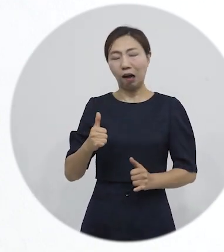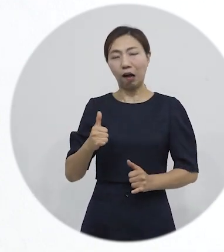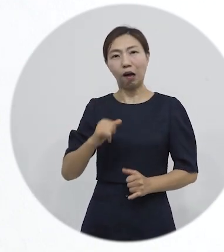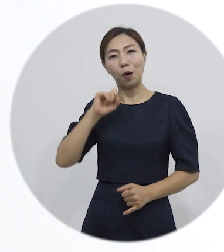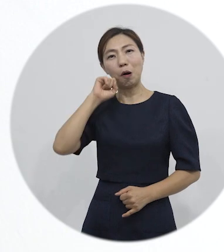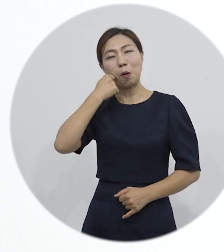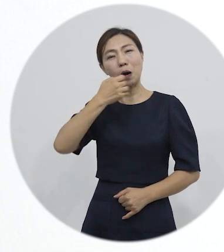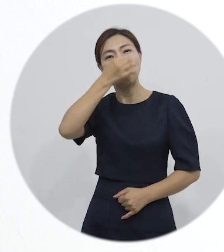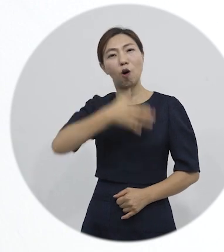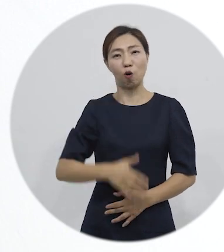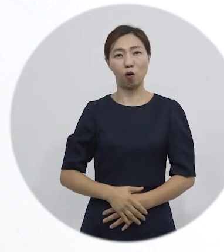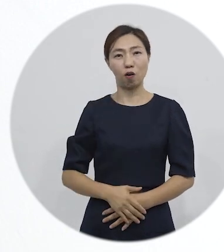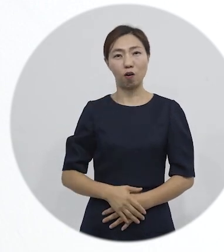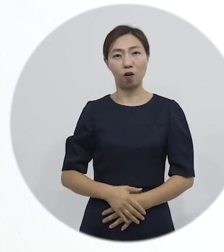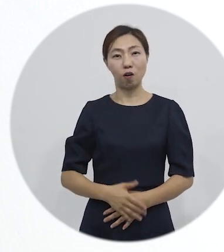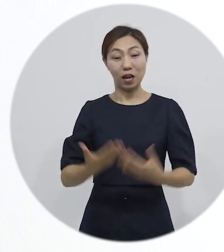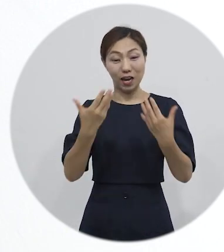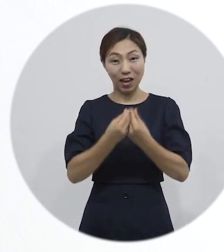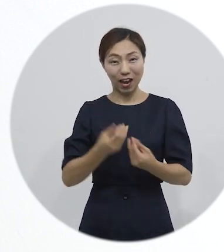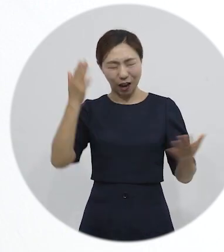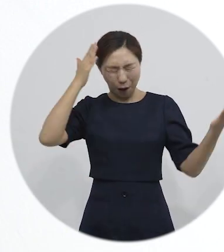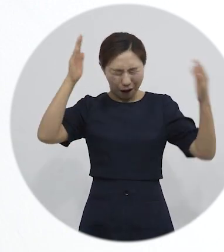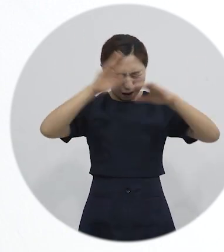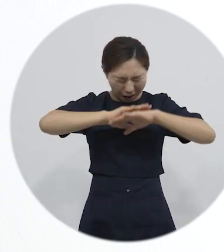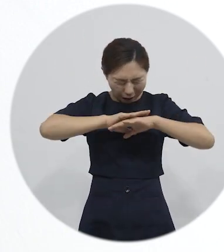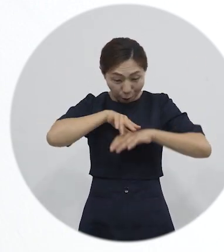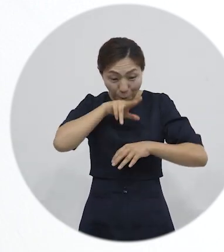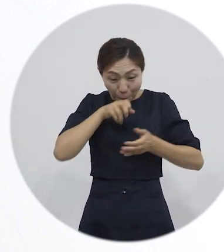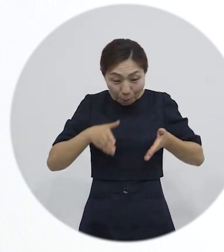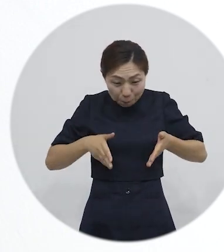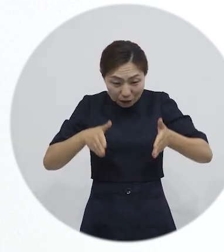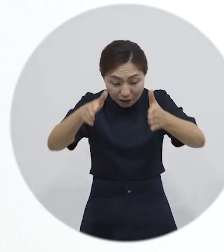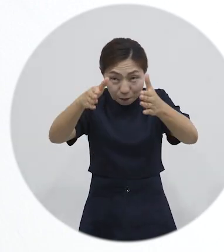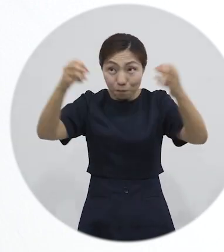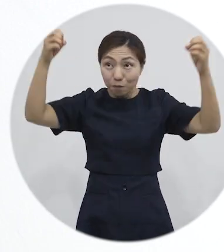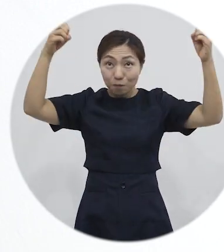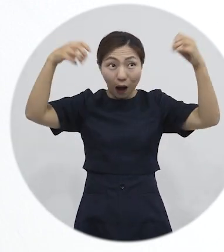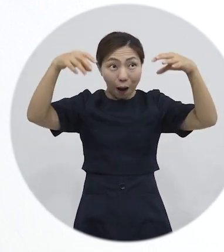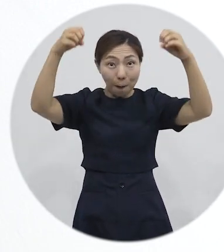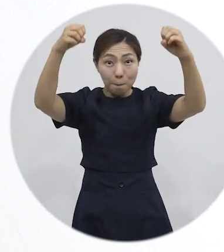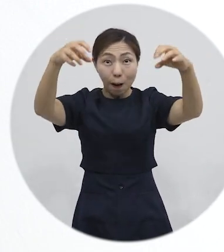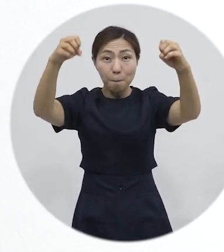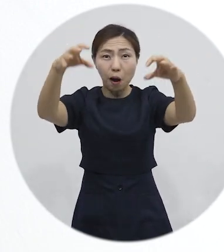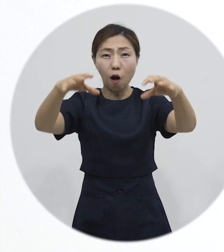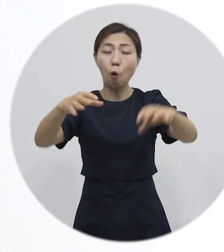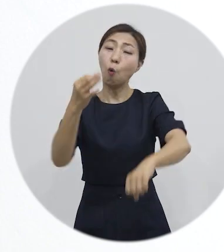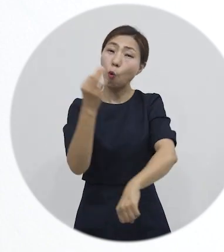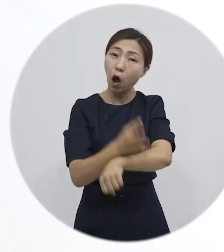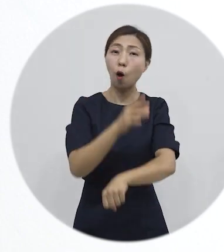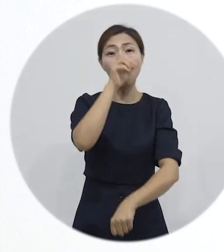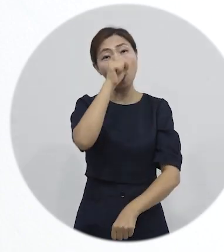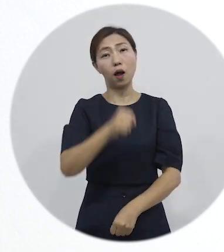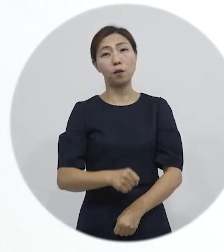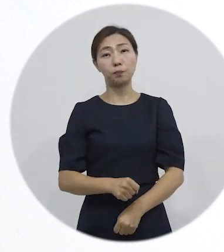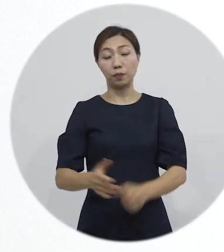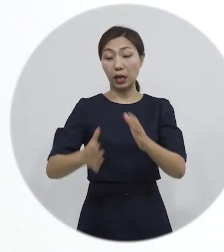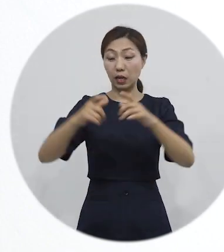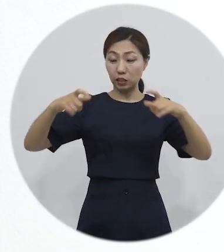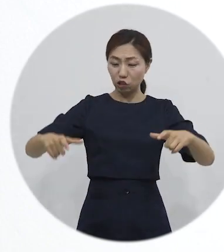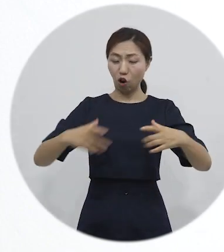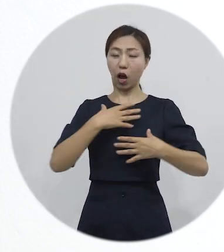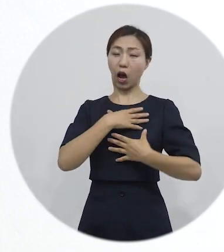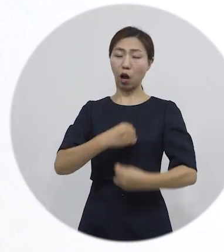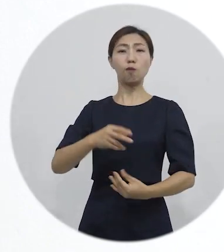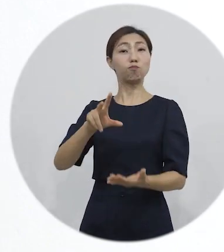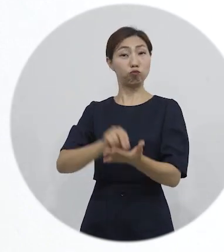예시로 말씀드렸던 어두운 골목길을 밝히자라고 하는 사업은요, 그냥 단순하게 지역 안전 문제로 접근하면 제일